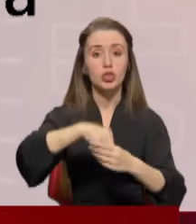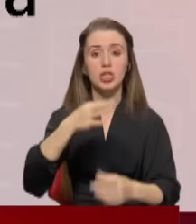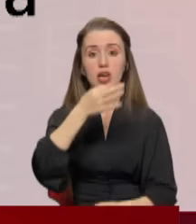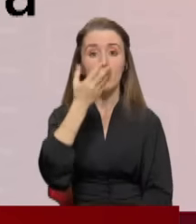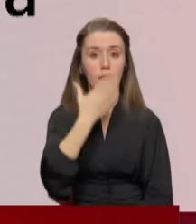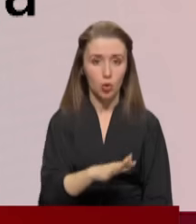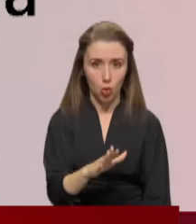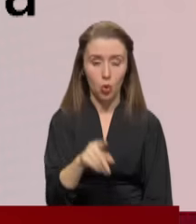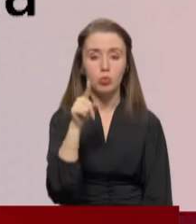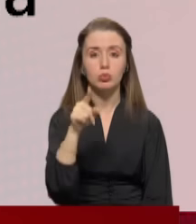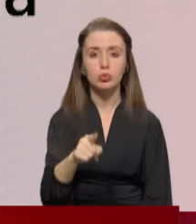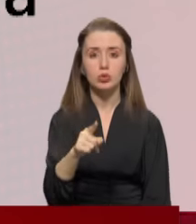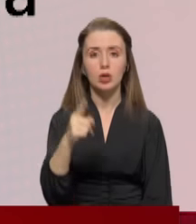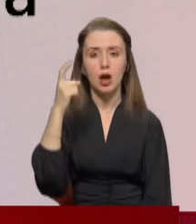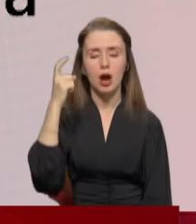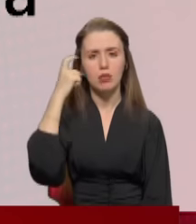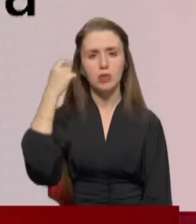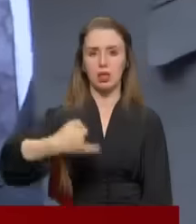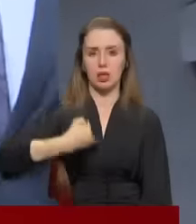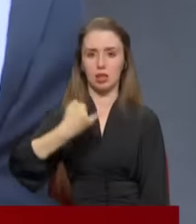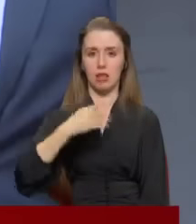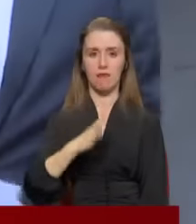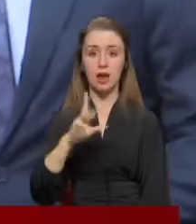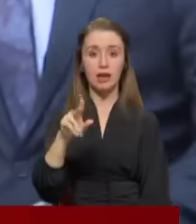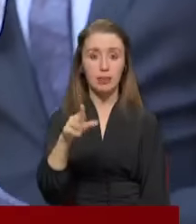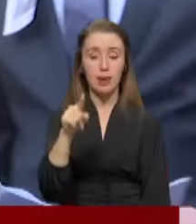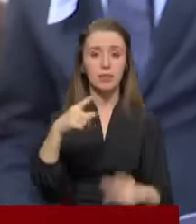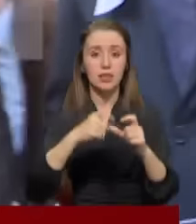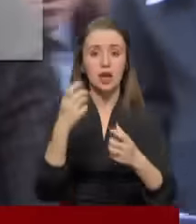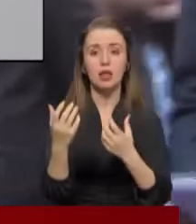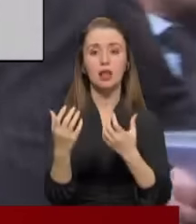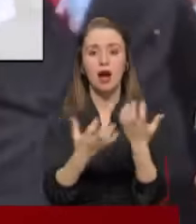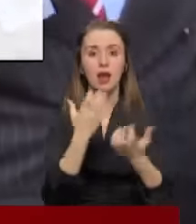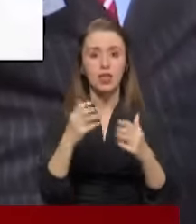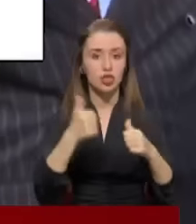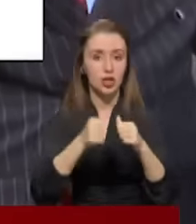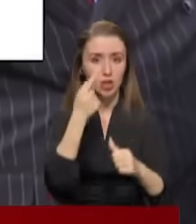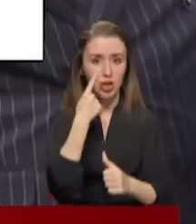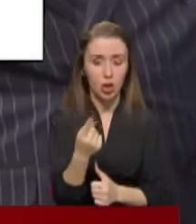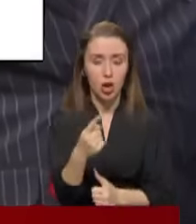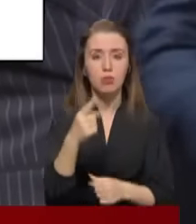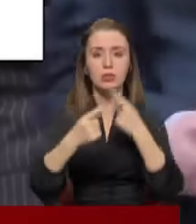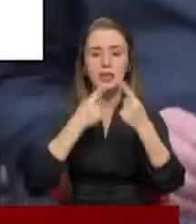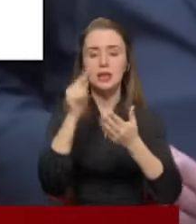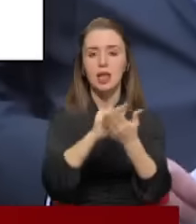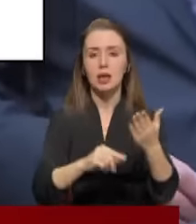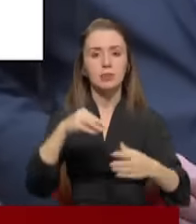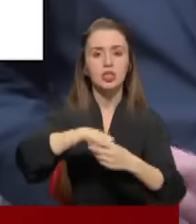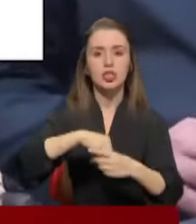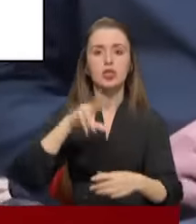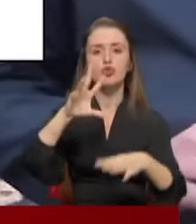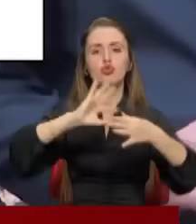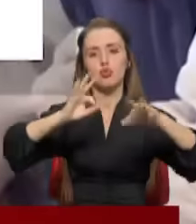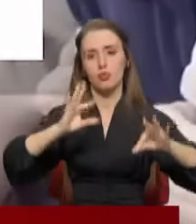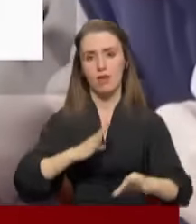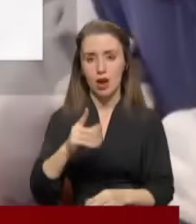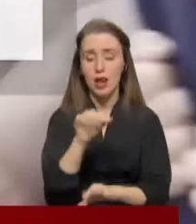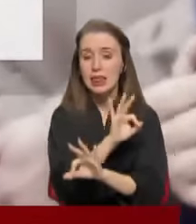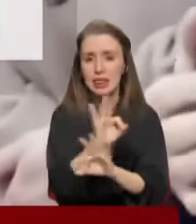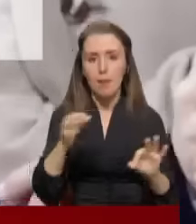yok. Adeta aklımızla alay ediyorlar. Sinan Ateş'in eşi Ayşe Ateş'in ifadesine dair iddianamede sadece 3 cümle var.